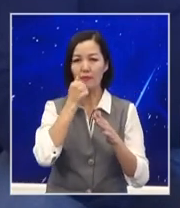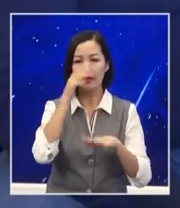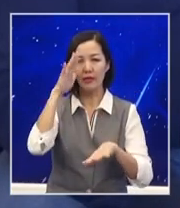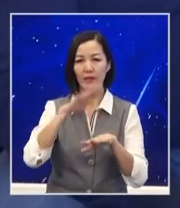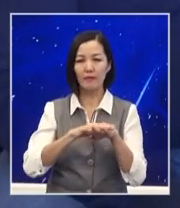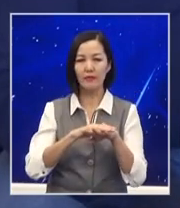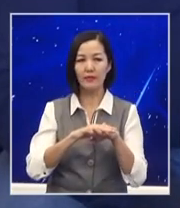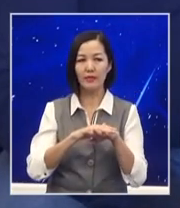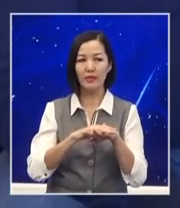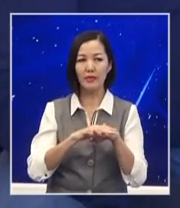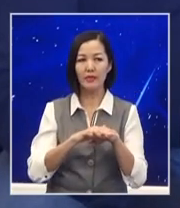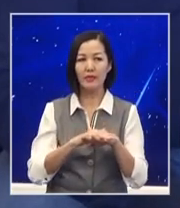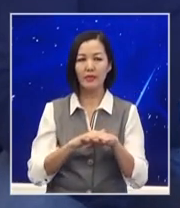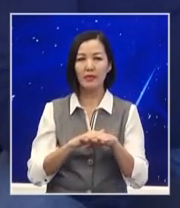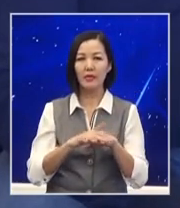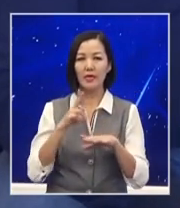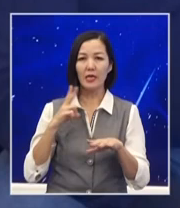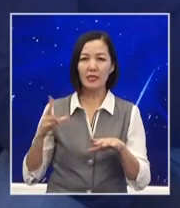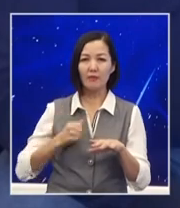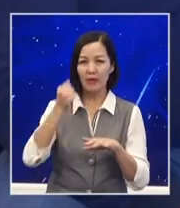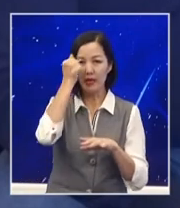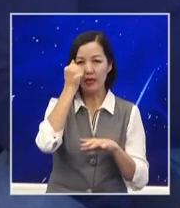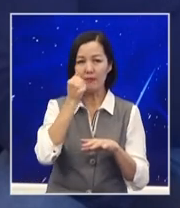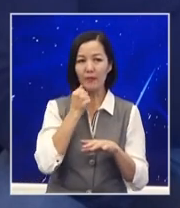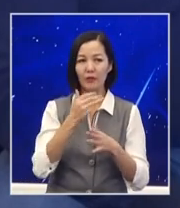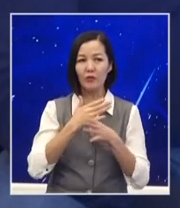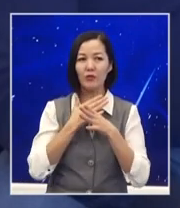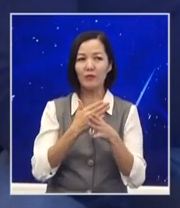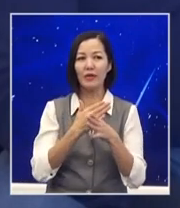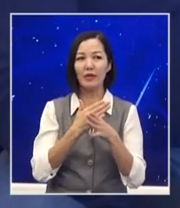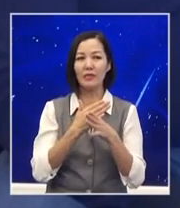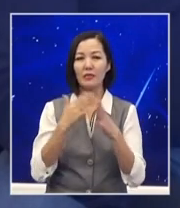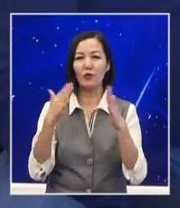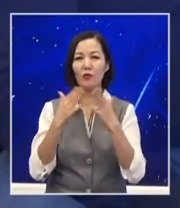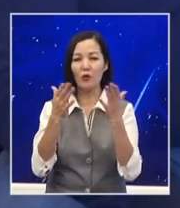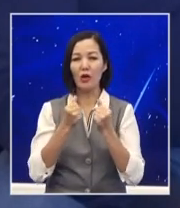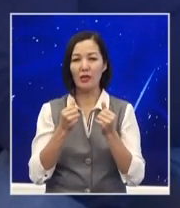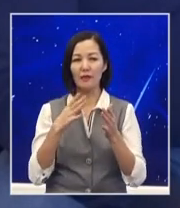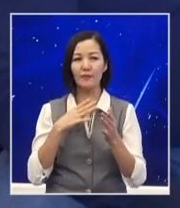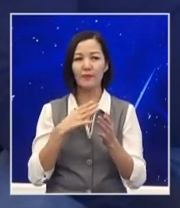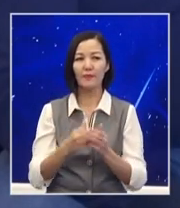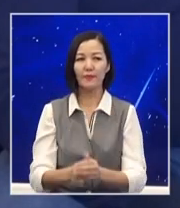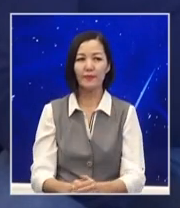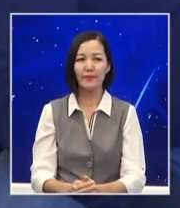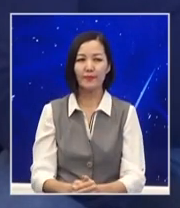әкімімізге рахмет, енді алдымен қызыма рахмет. Осы қызымның арқасында осындай баспалы үй болып отырмыз.